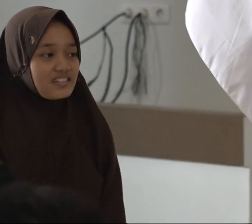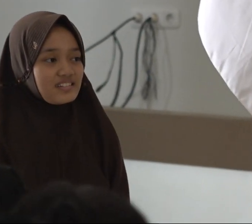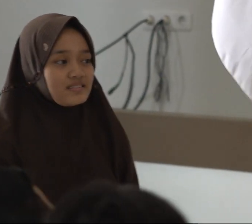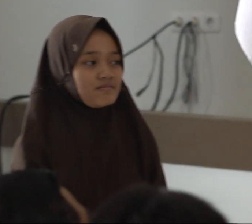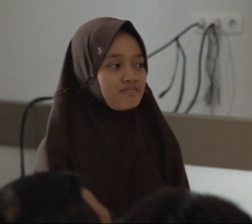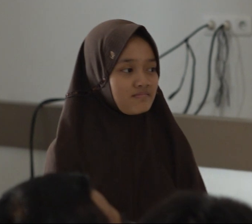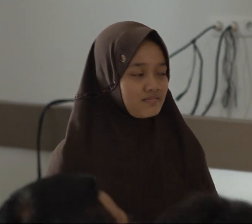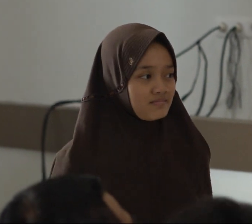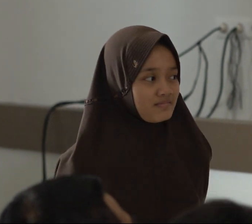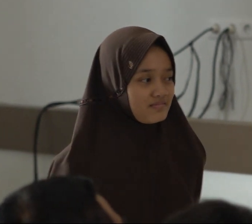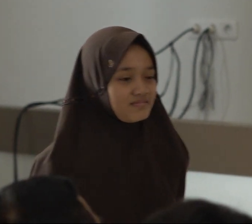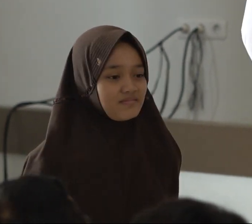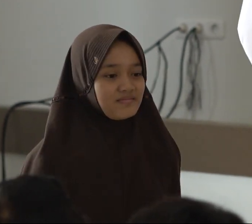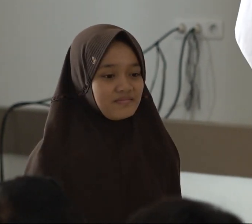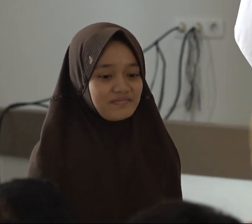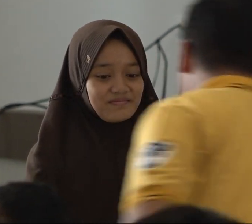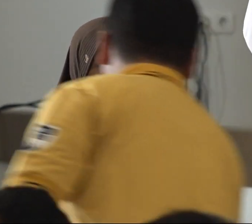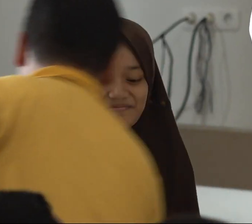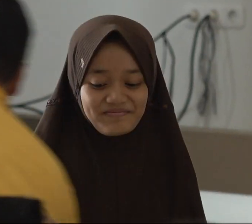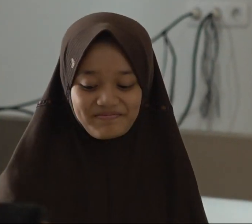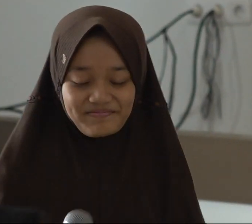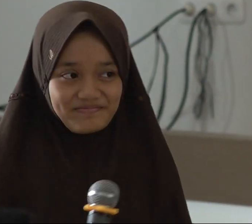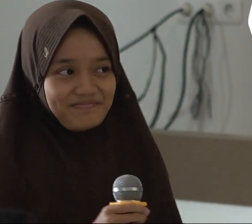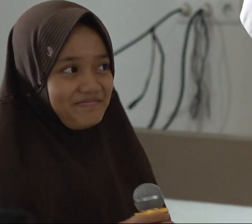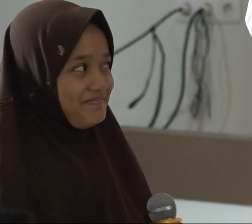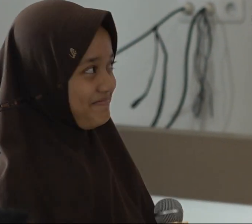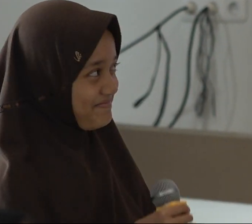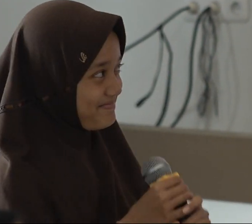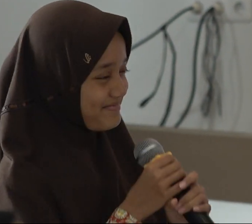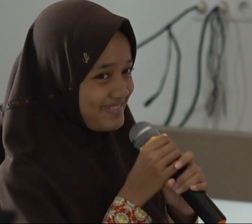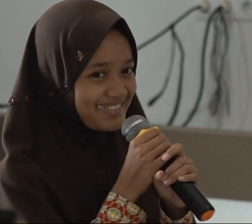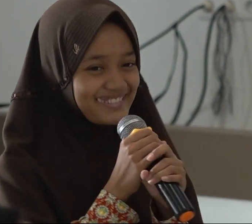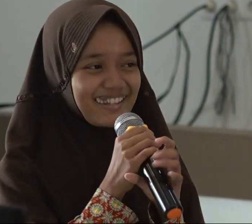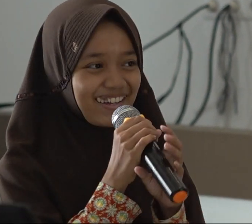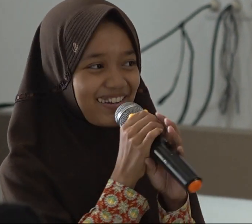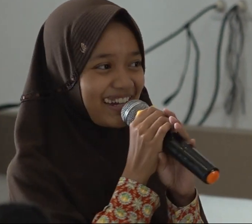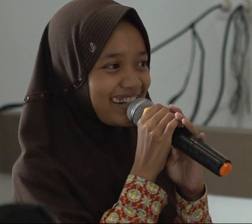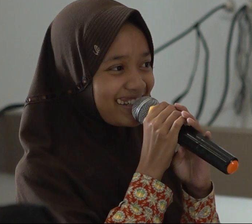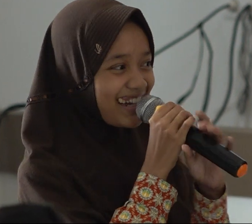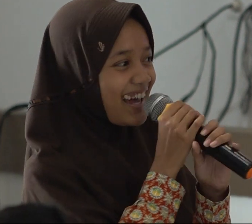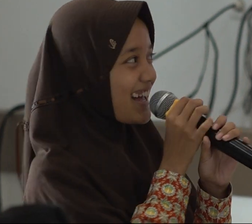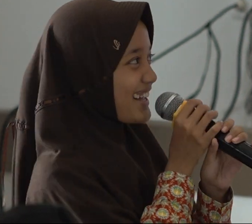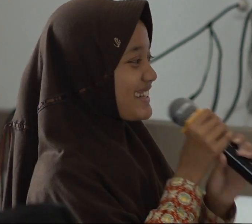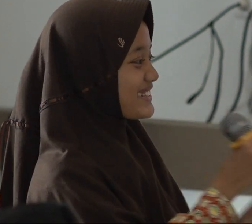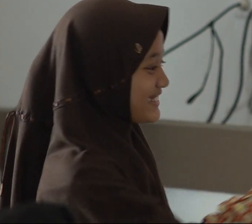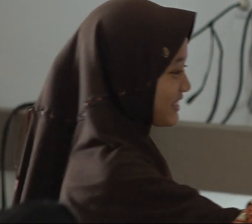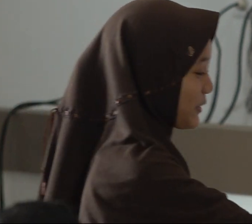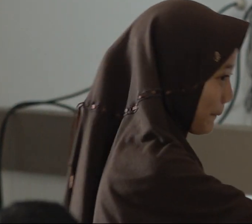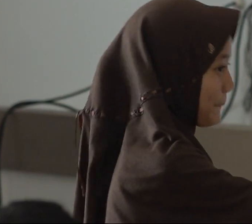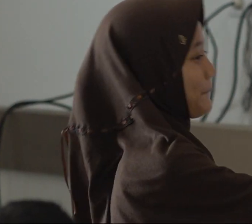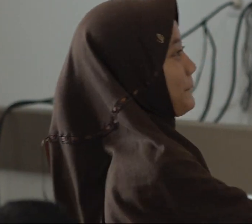Hai boleh close-up Adeknya mana kameranya Hai Oke dek oke oke